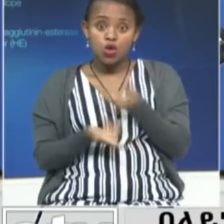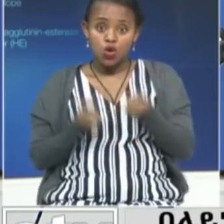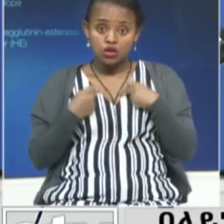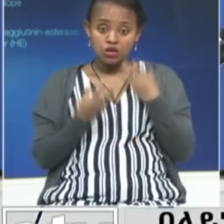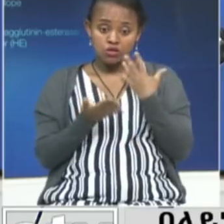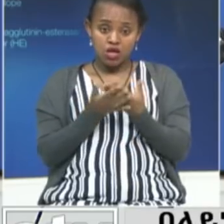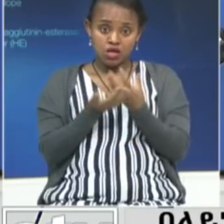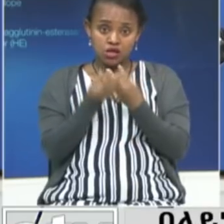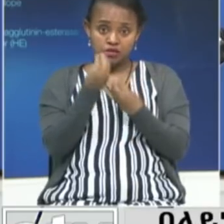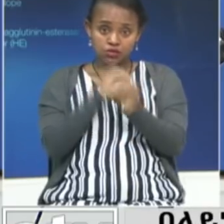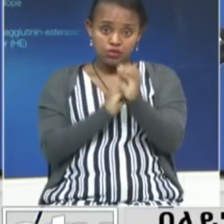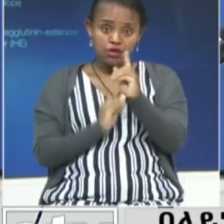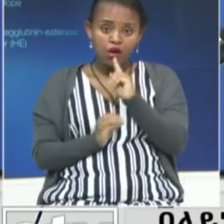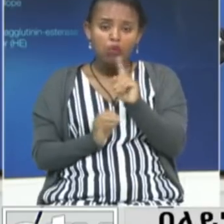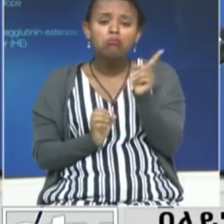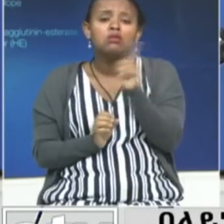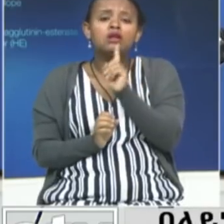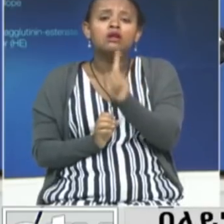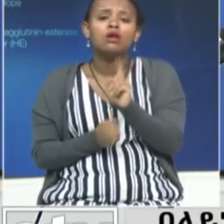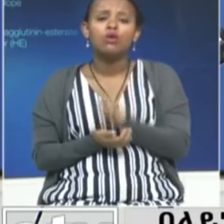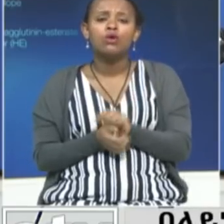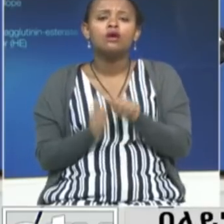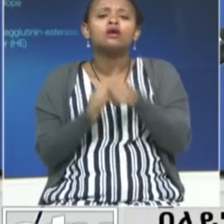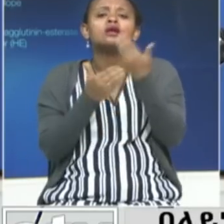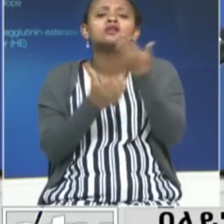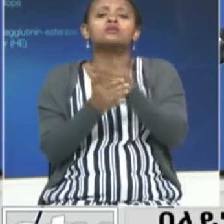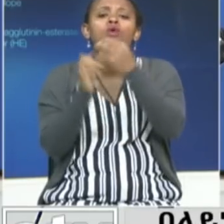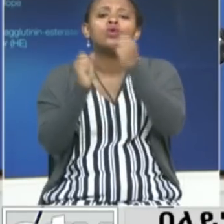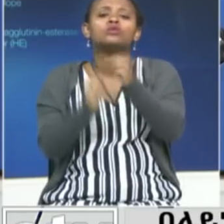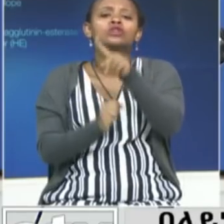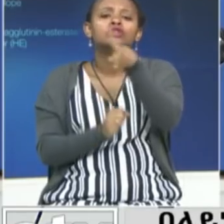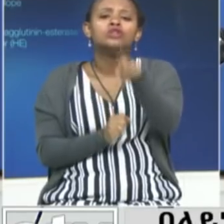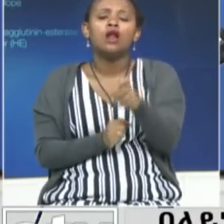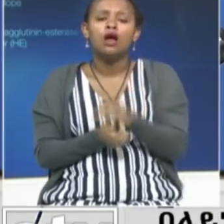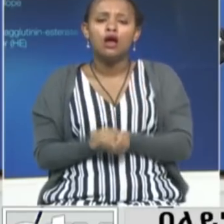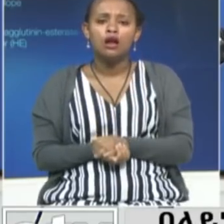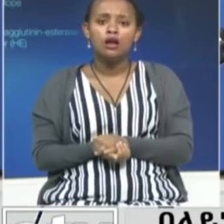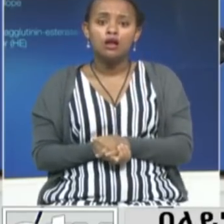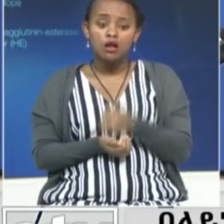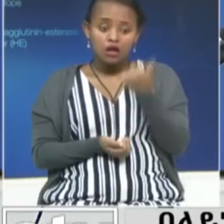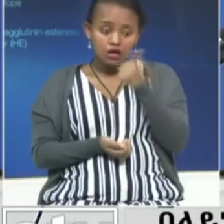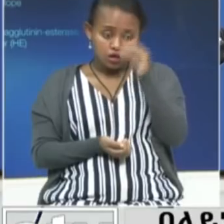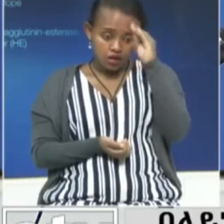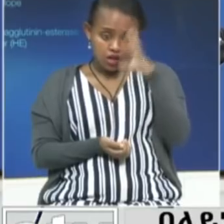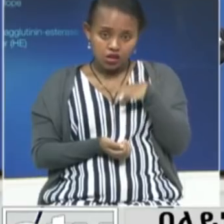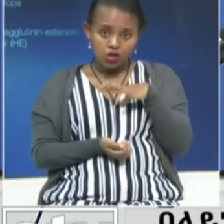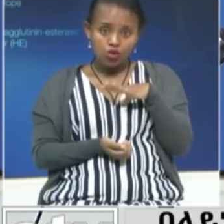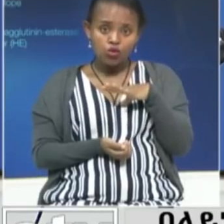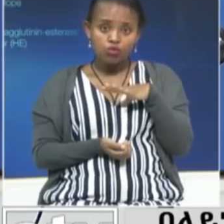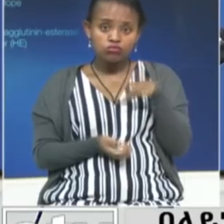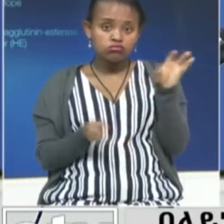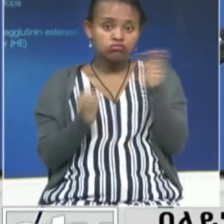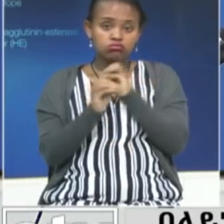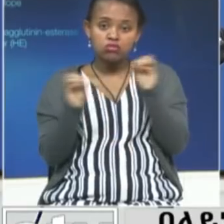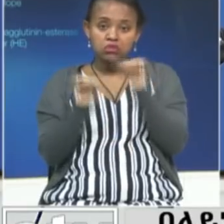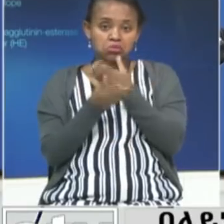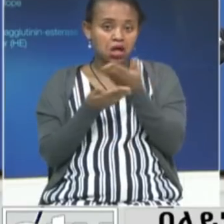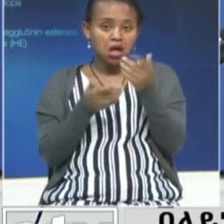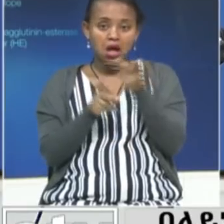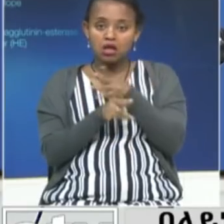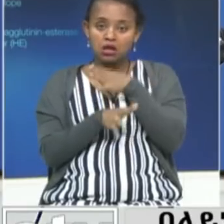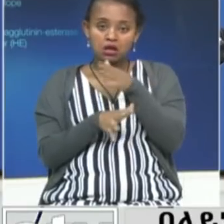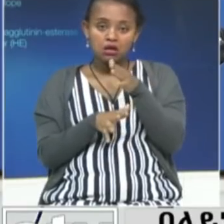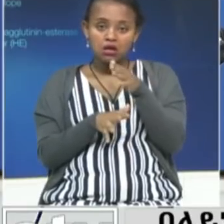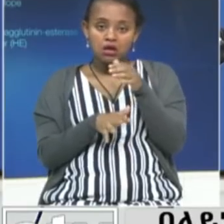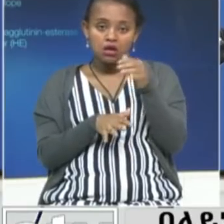ወይ? ምንድን ነው ይሄ ነገር? እንዴትስ ነው ሊቆም የሚችለው? ያስ የጠጣ ሰው ከምንም ነገር ሊጠነቀቅ አይችልም። ምክንያቱም የጠጣ